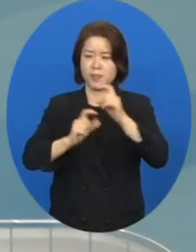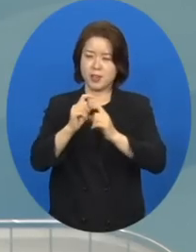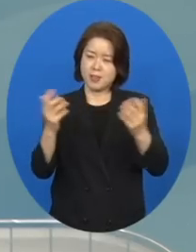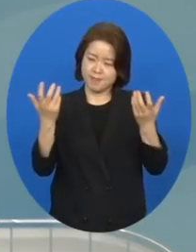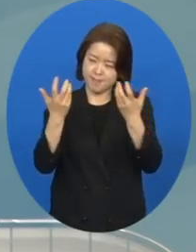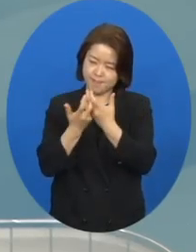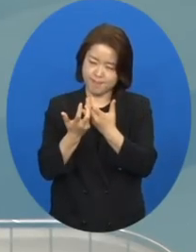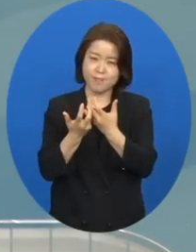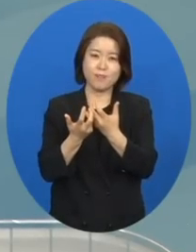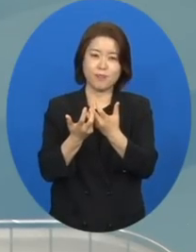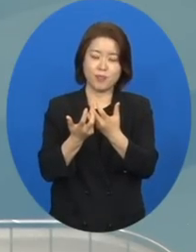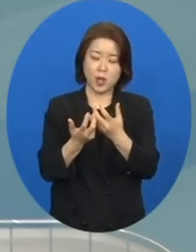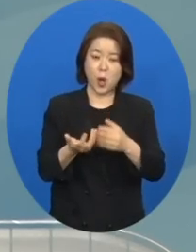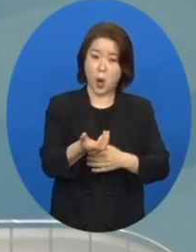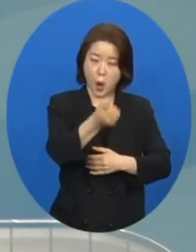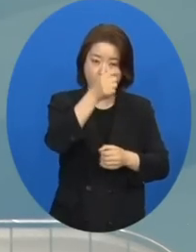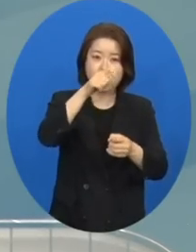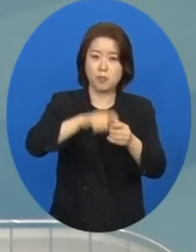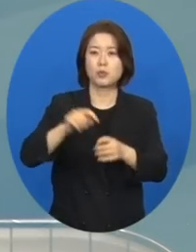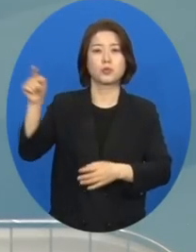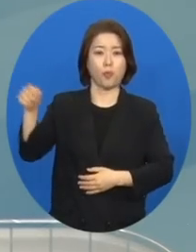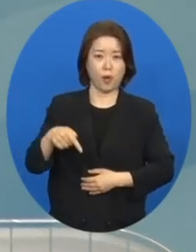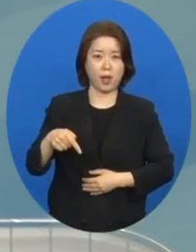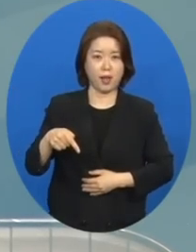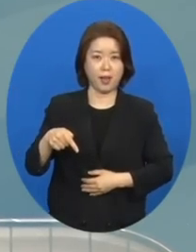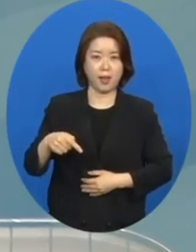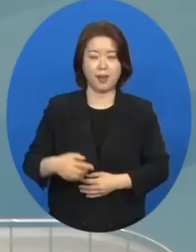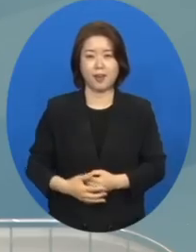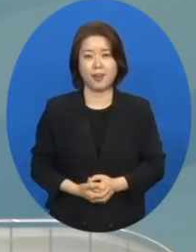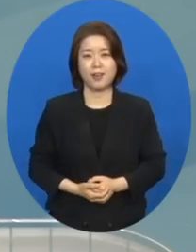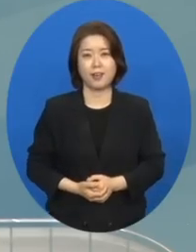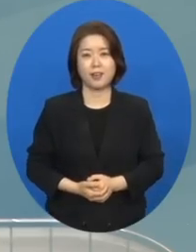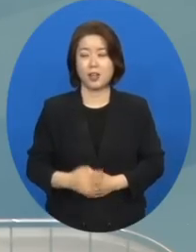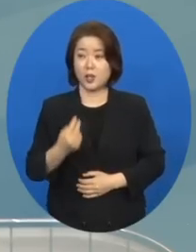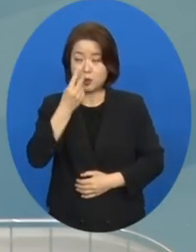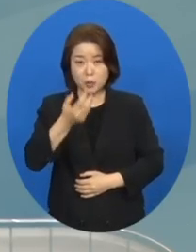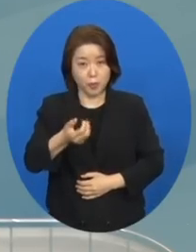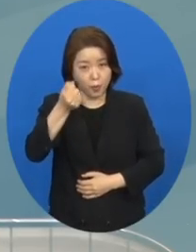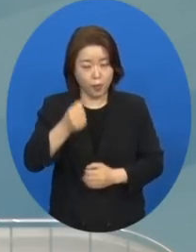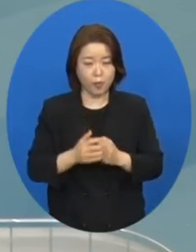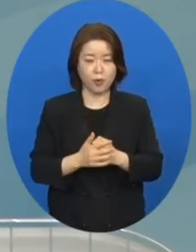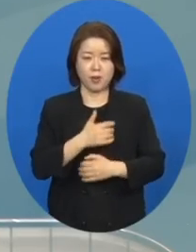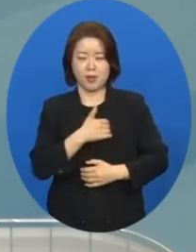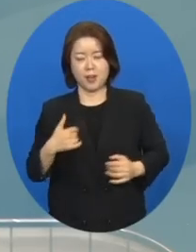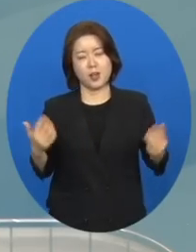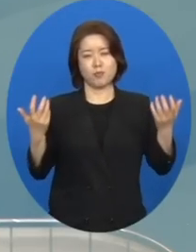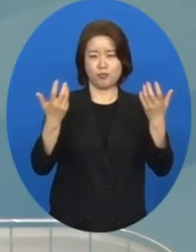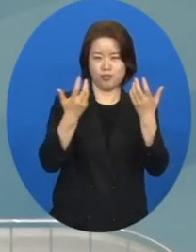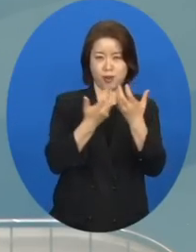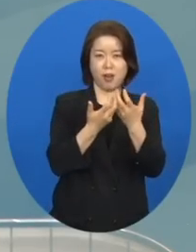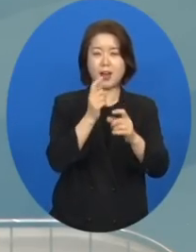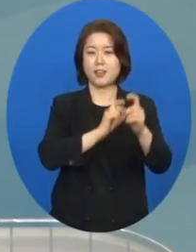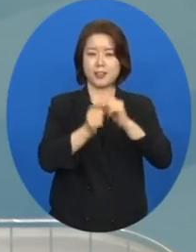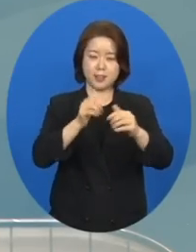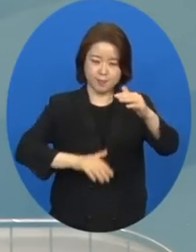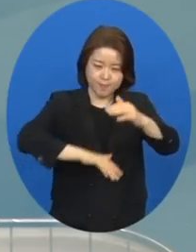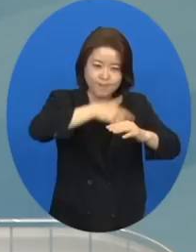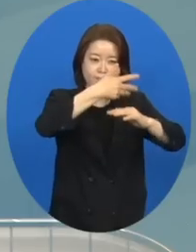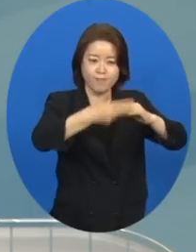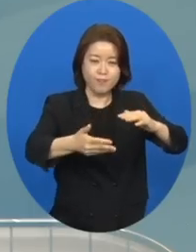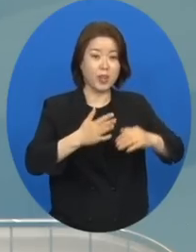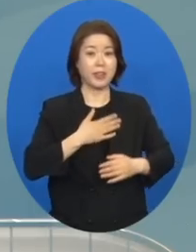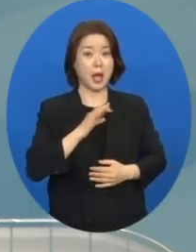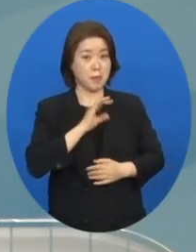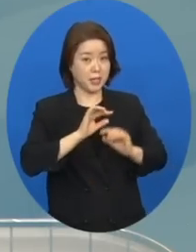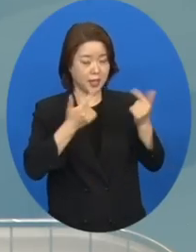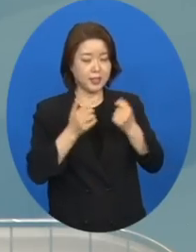어깨 하려고 왔다 이렇게 말씀하 줘 생명을 얻고 풍성하게 그래서 더 넘치게 나만이 아니라